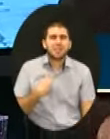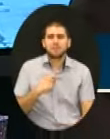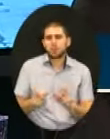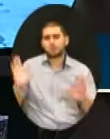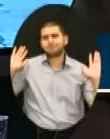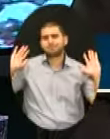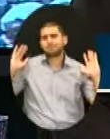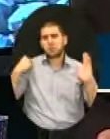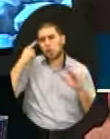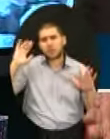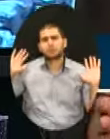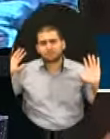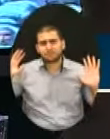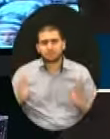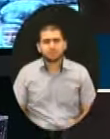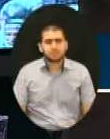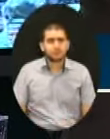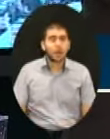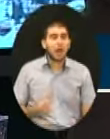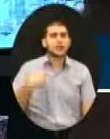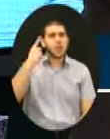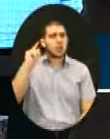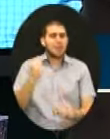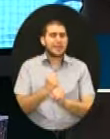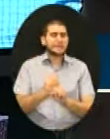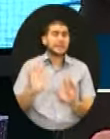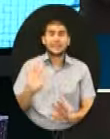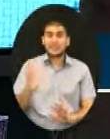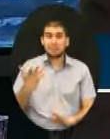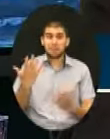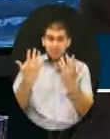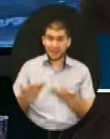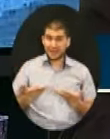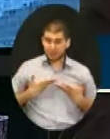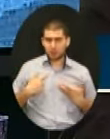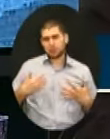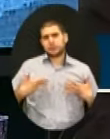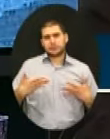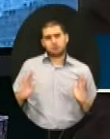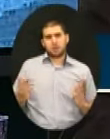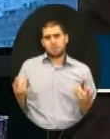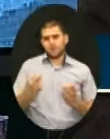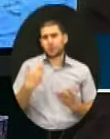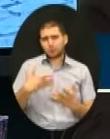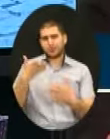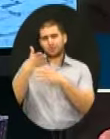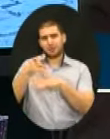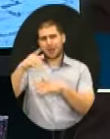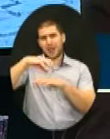שלא. אז אני לא יודע, לא מתעסק בזה. אם ברגע שיתנו לי, אני מאוד אשמח כמובן, ואני ודאי